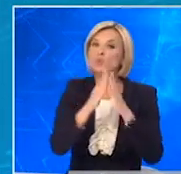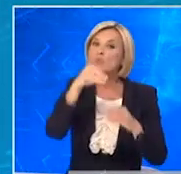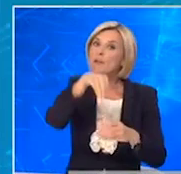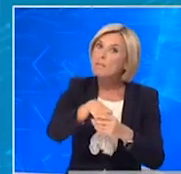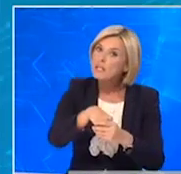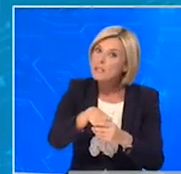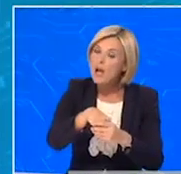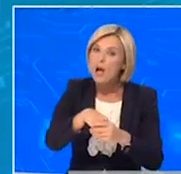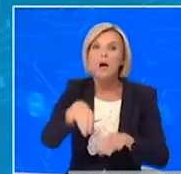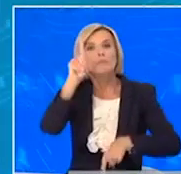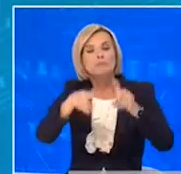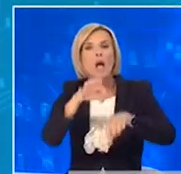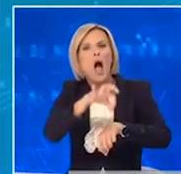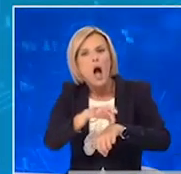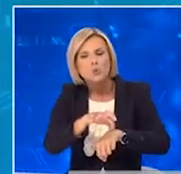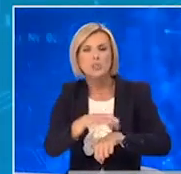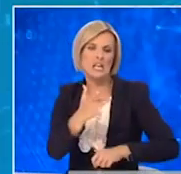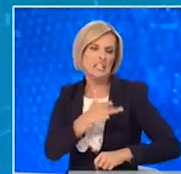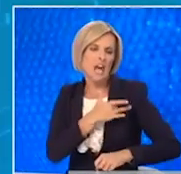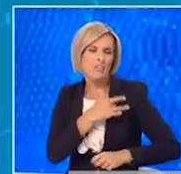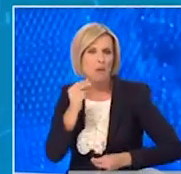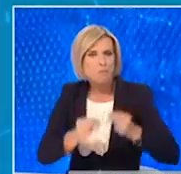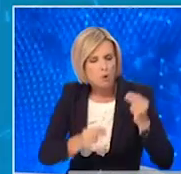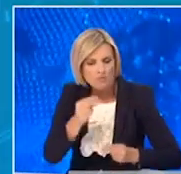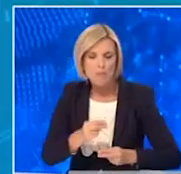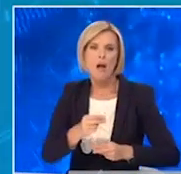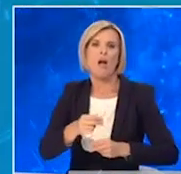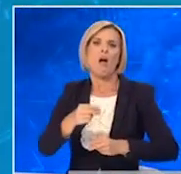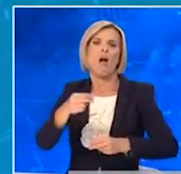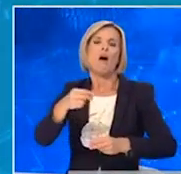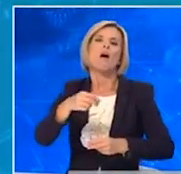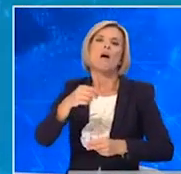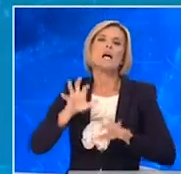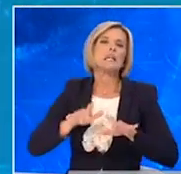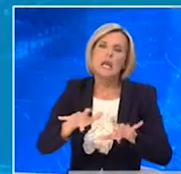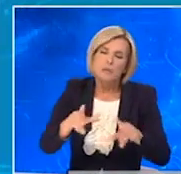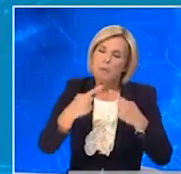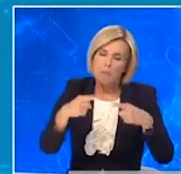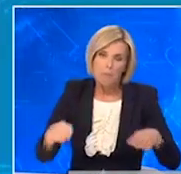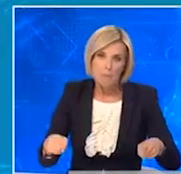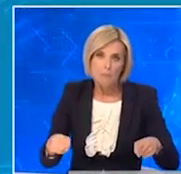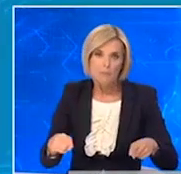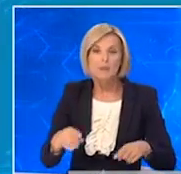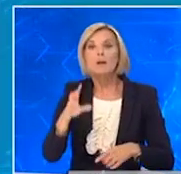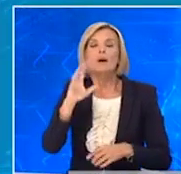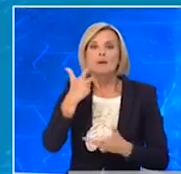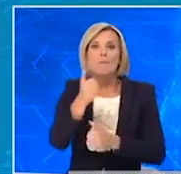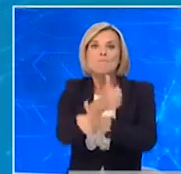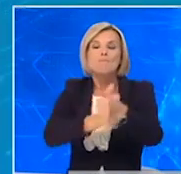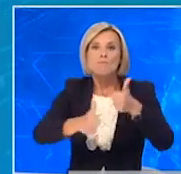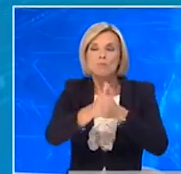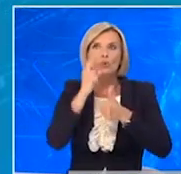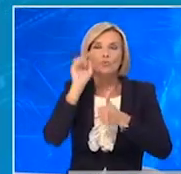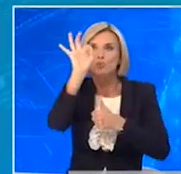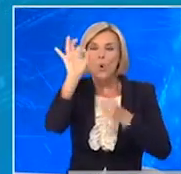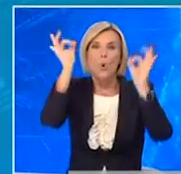έχουν υποκείμενα νοσήματα ή να είναι μεγάλης ηλικίας και για τους γύρω μας. Άρα το δόγμα, το μοντέλο το οποίο πρέπει να υπηρετήσουμε